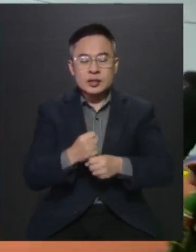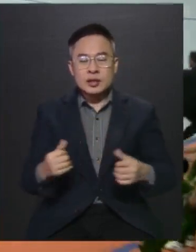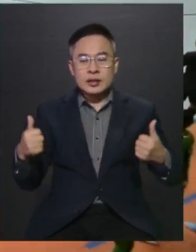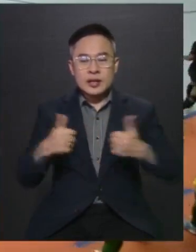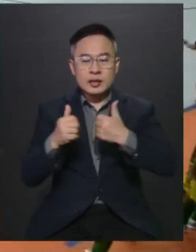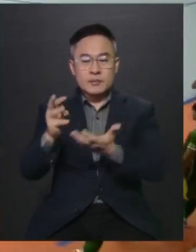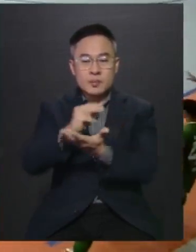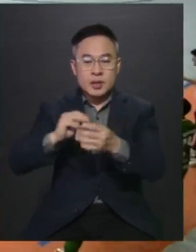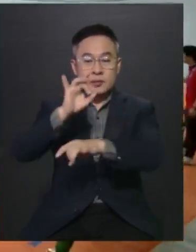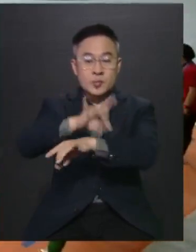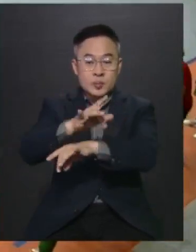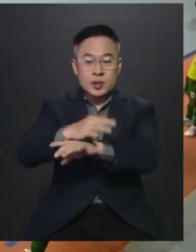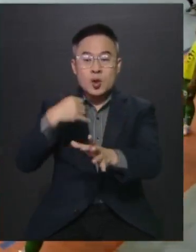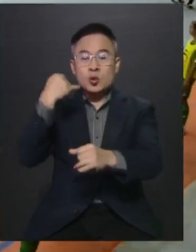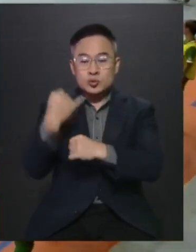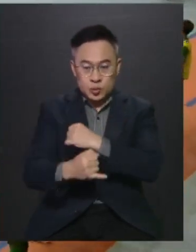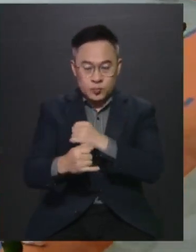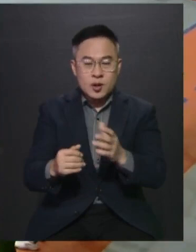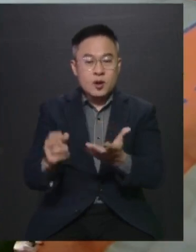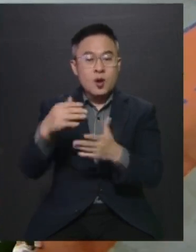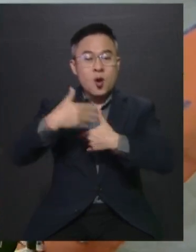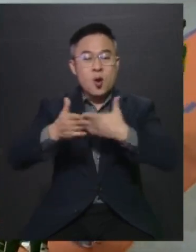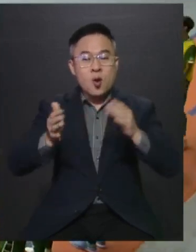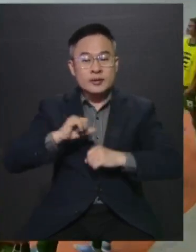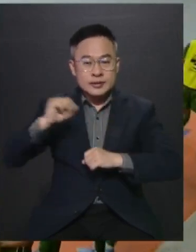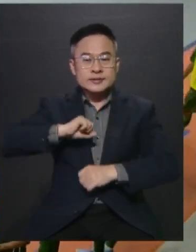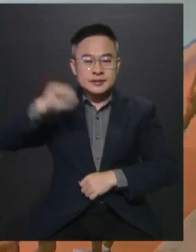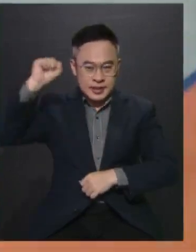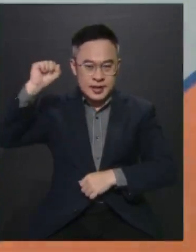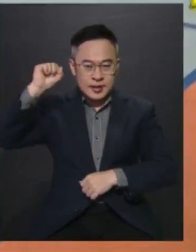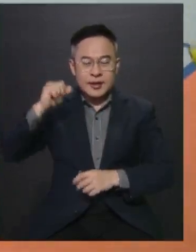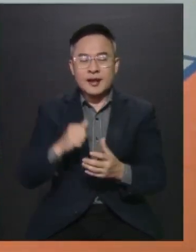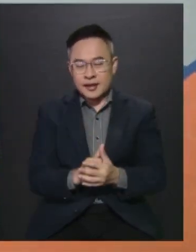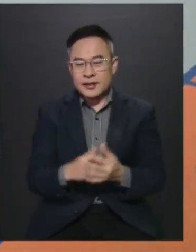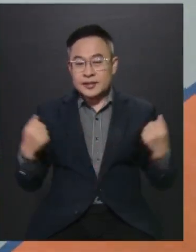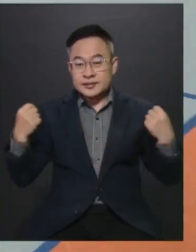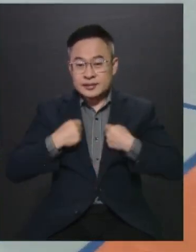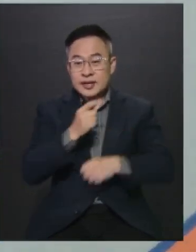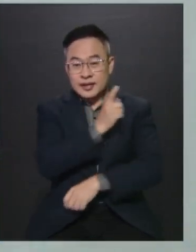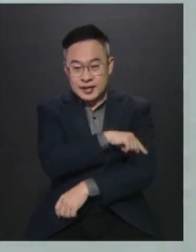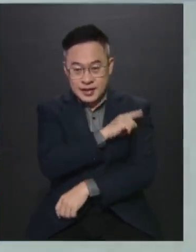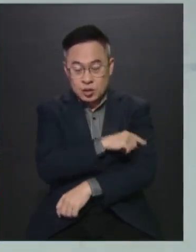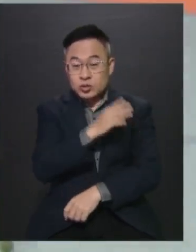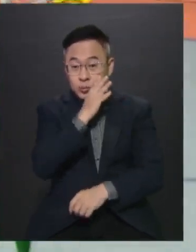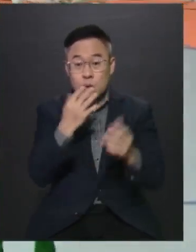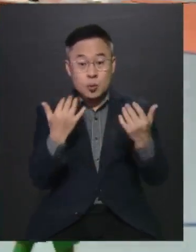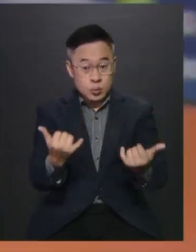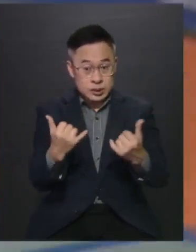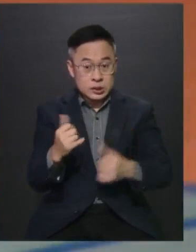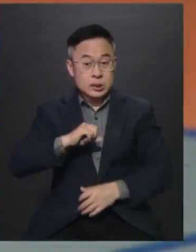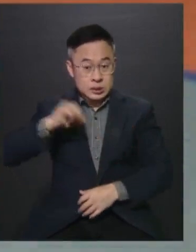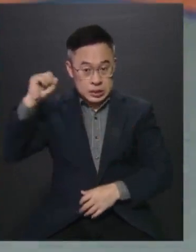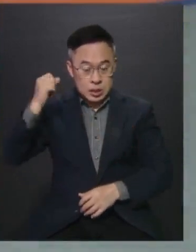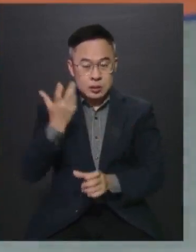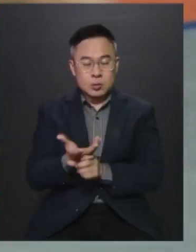ลิกโผนะคะเกมนี้ค่ะห้องเย็นท่าข้ามนะคะมาในชุดสีขาวนะคะถ้าเกิดว่าคว้าชัยชนะได้จะได้แชมป์ทันทีนะ